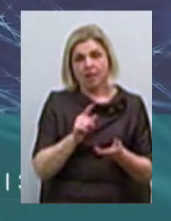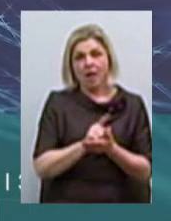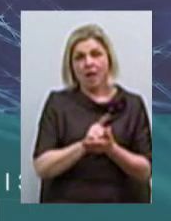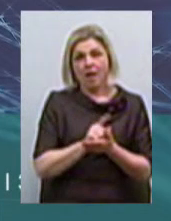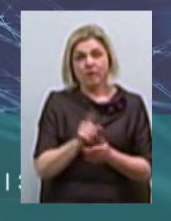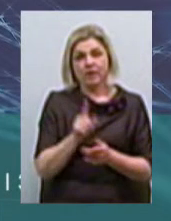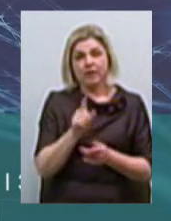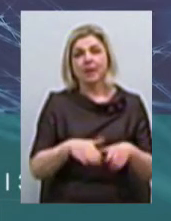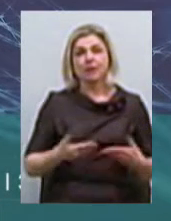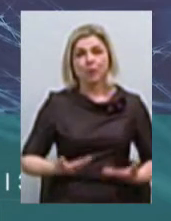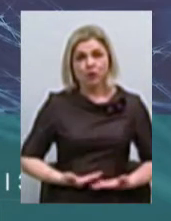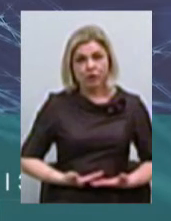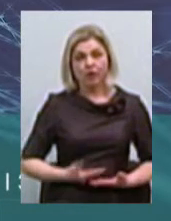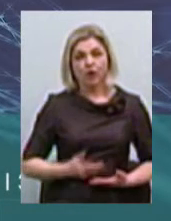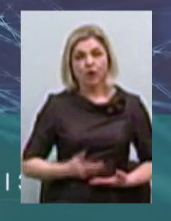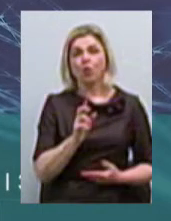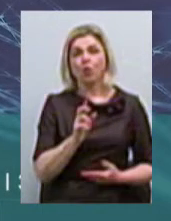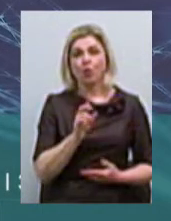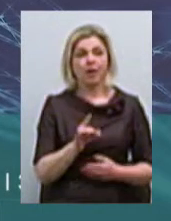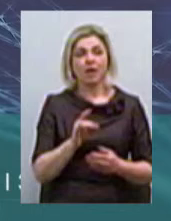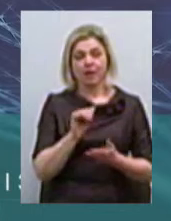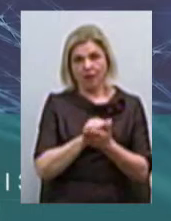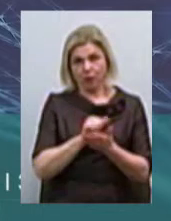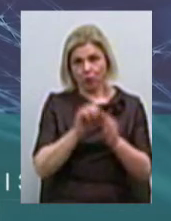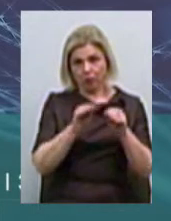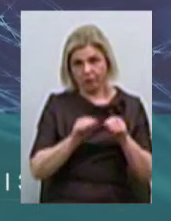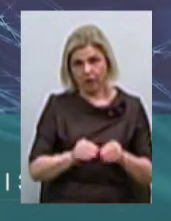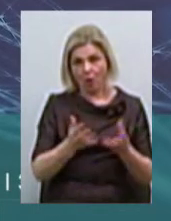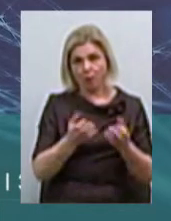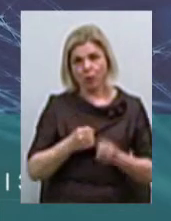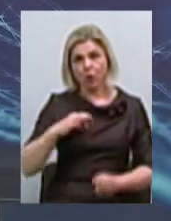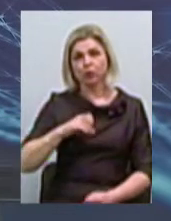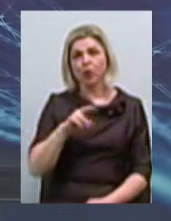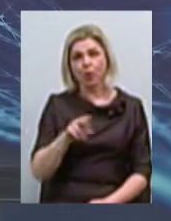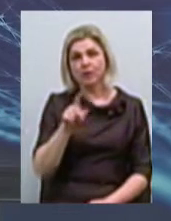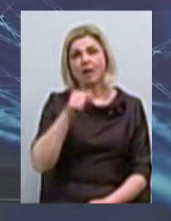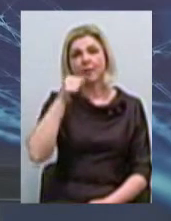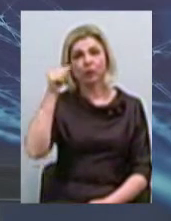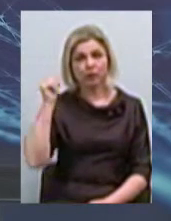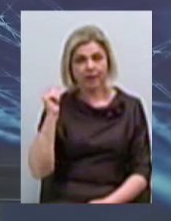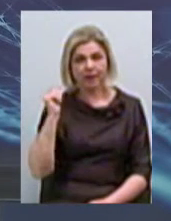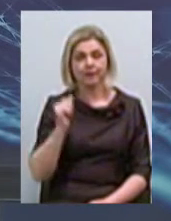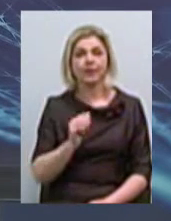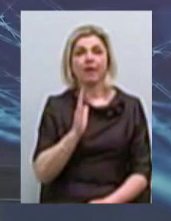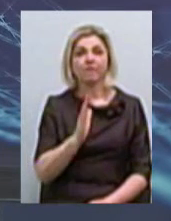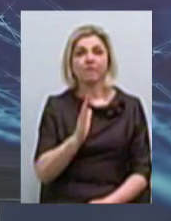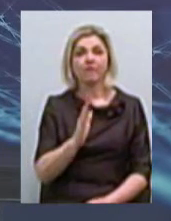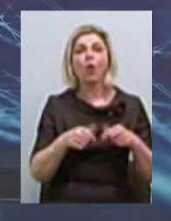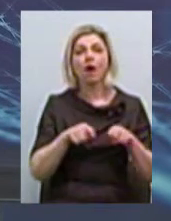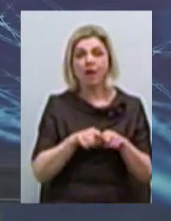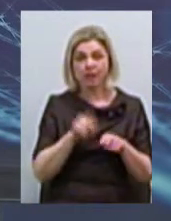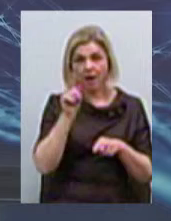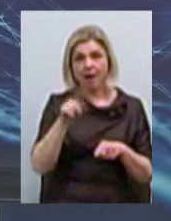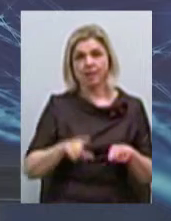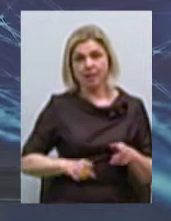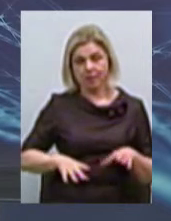органів за місцем проживання, для того, щоб задекларувати отримані доходи за минулий рік. В податкових органах вам